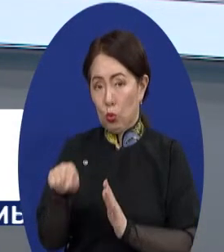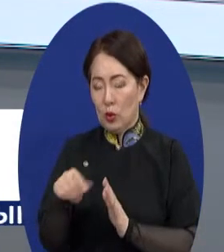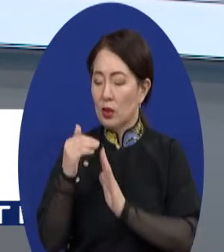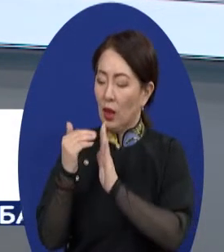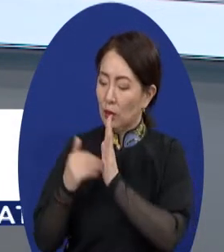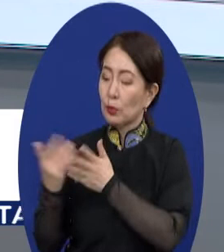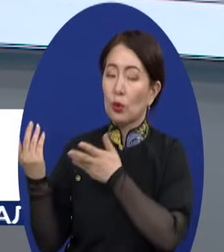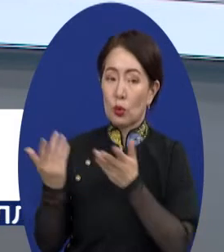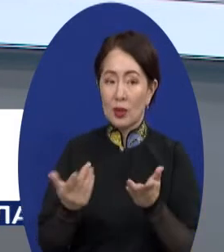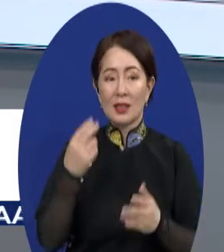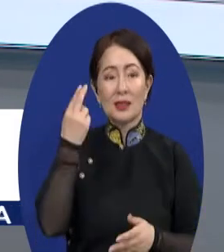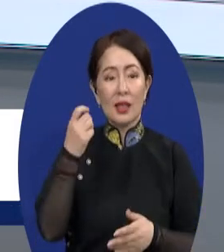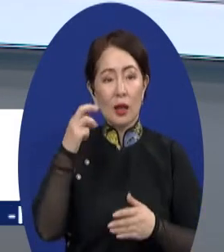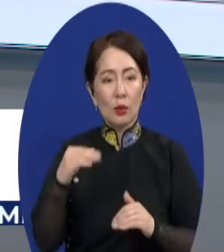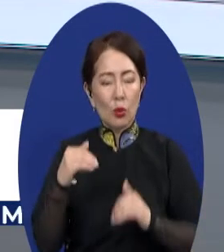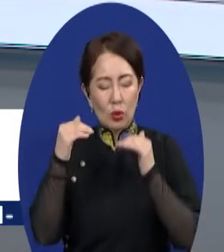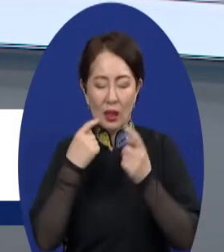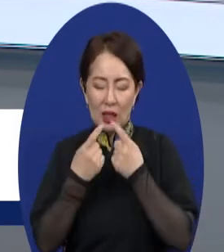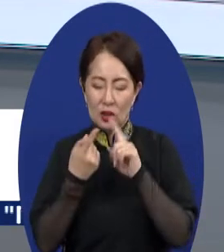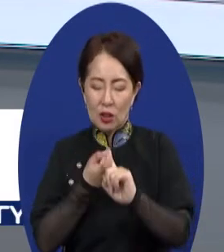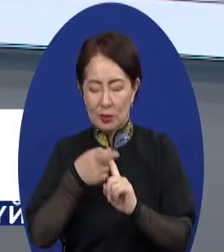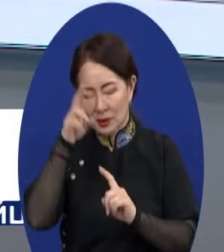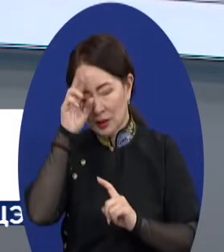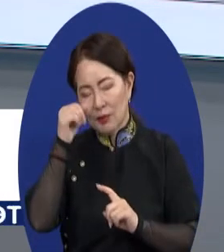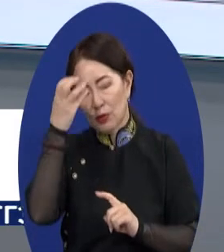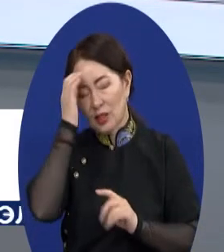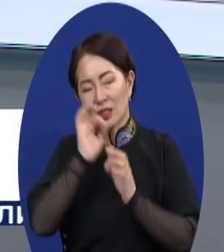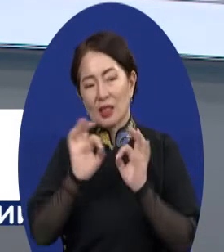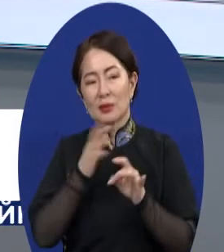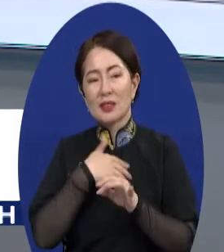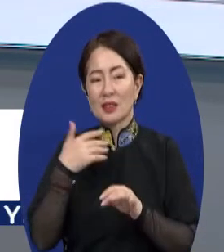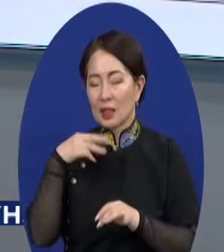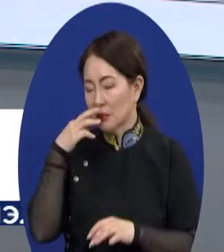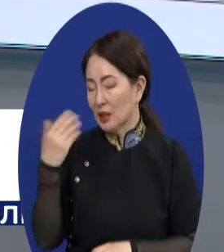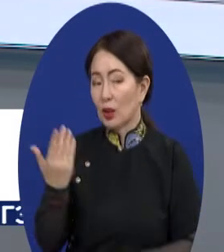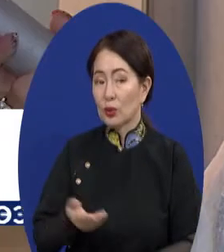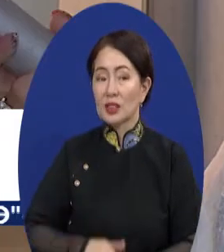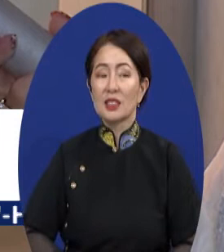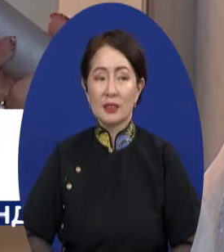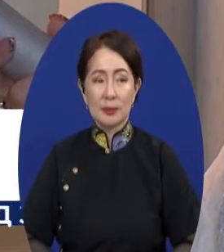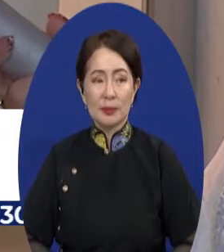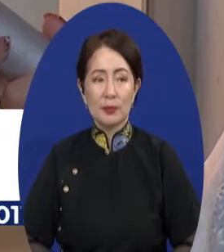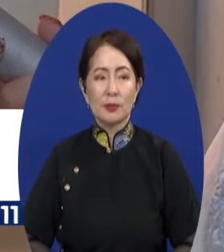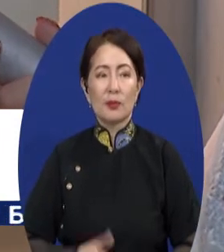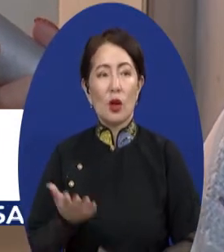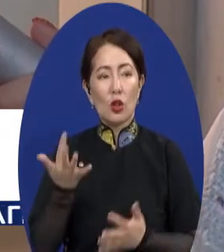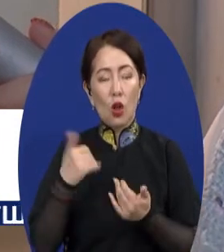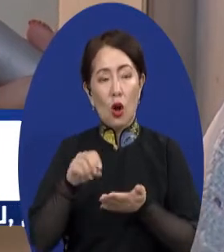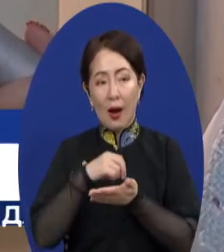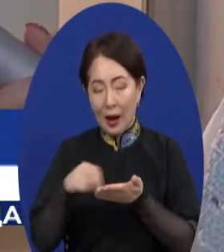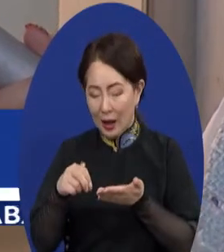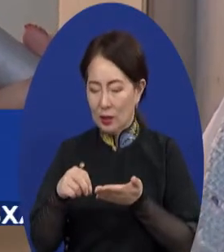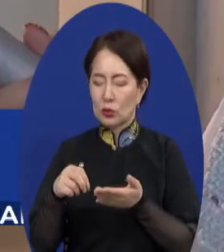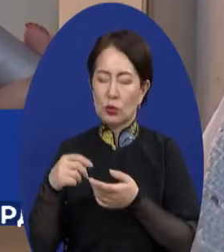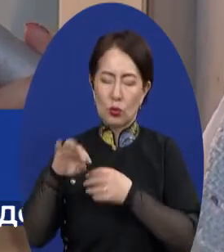үзэгч та бүхэн бид цахим хөгжил харилцаа холбооны яамны төрийн нарийн бичгийн дарга Болор Эрдэнэ ярьцлахыг хүргэж байна. Тон гарын үсгээр бүх төрлийн